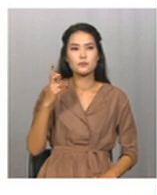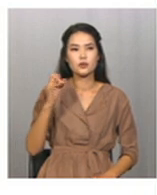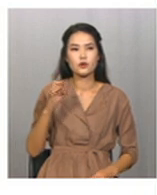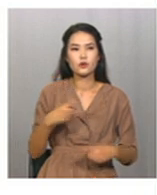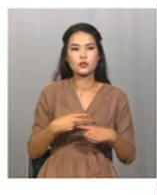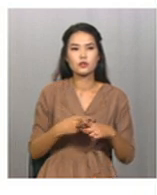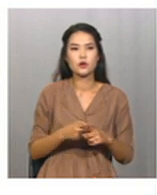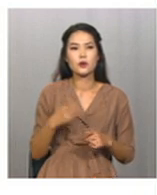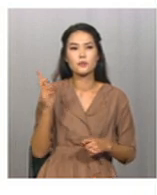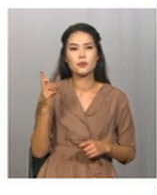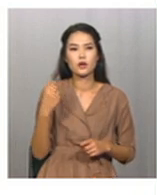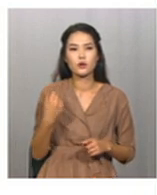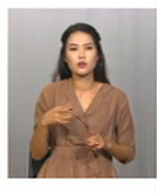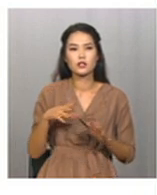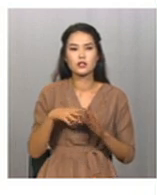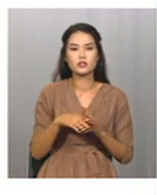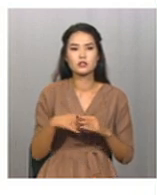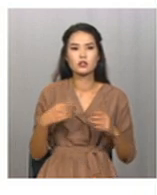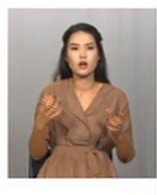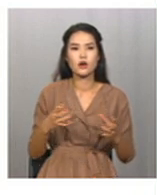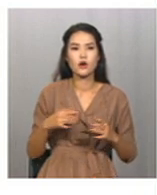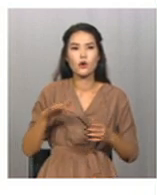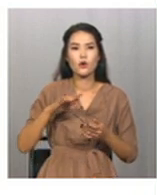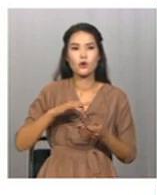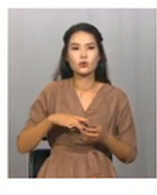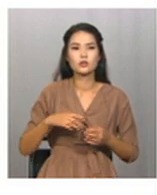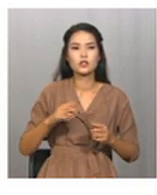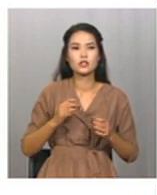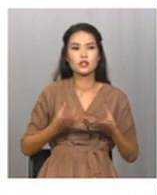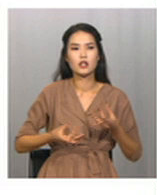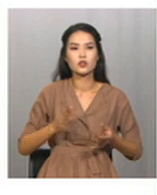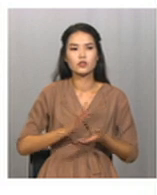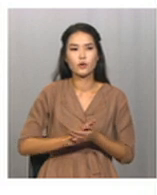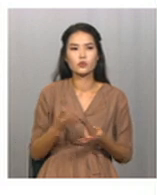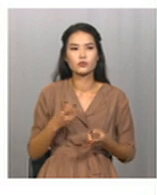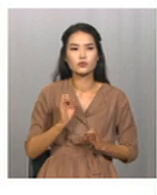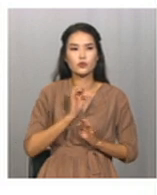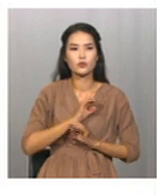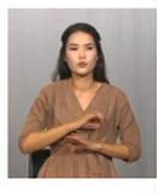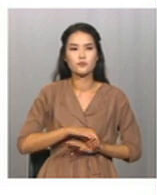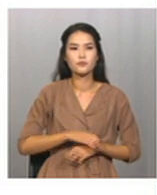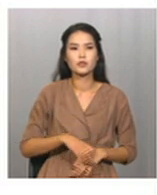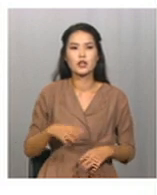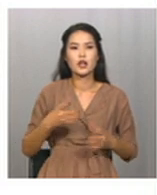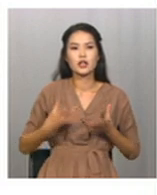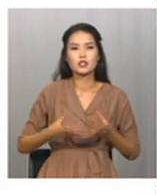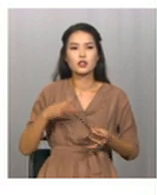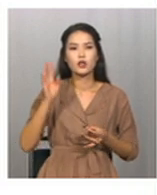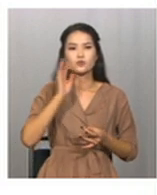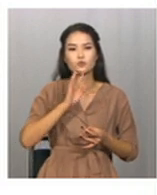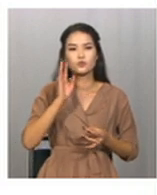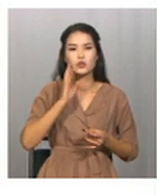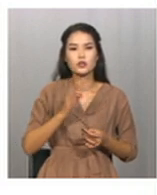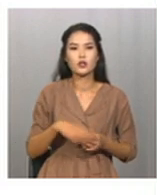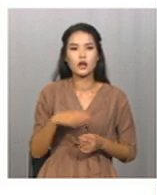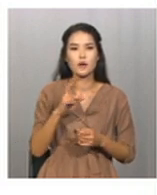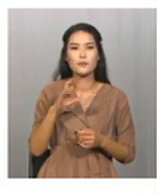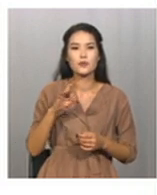Биотехнологияның биологиялық әдістерін қоршаған ортаны ластанудан тазарту үшін қолданады. Ластанған